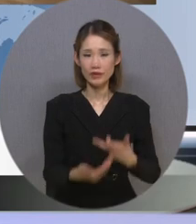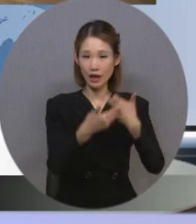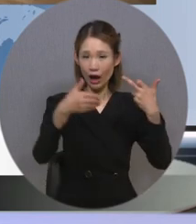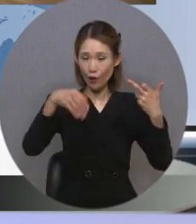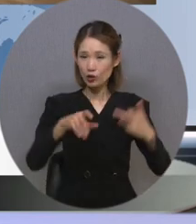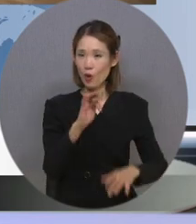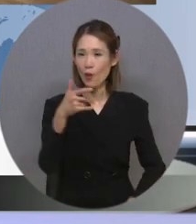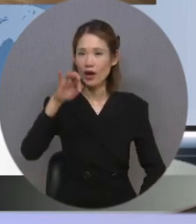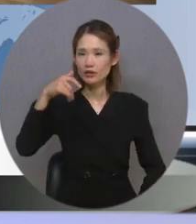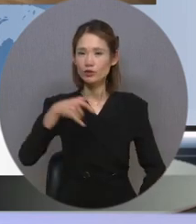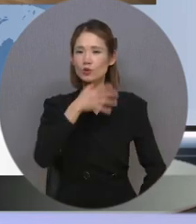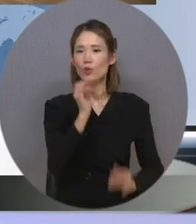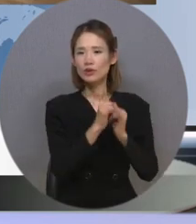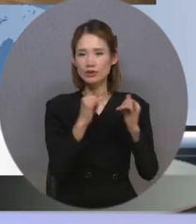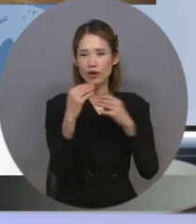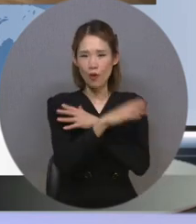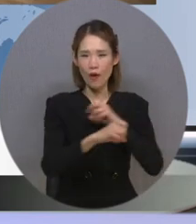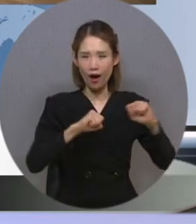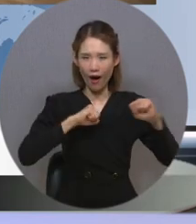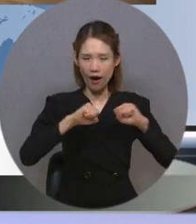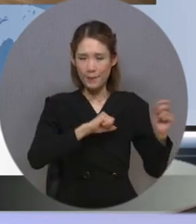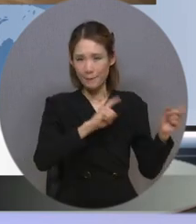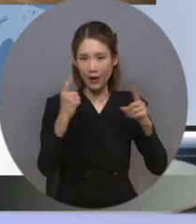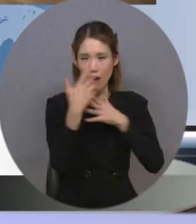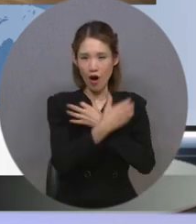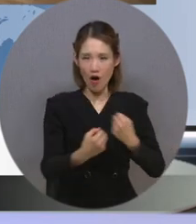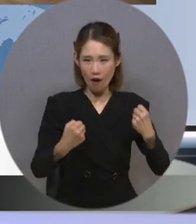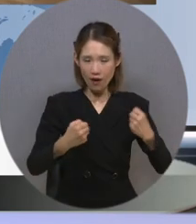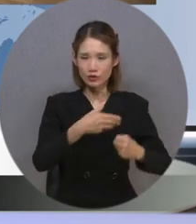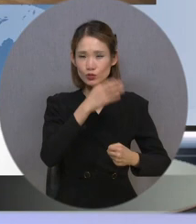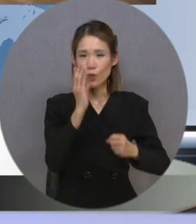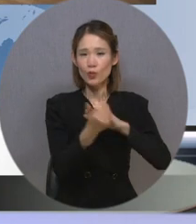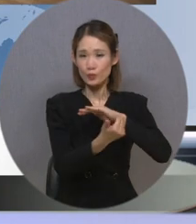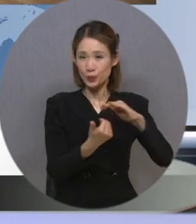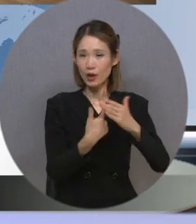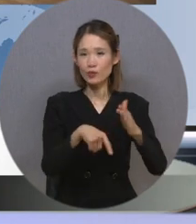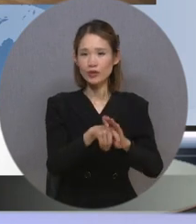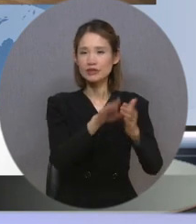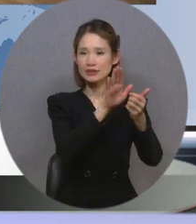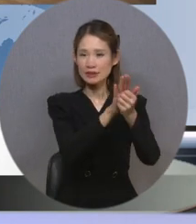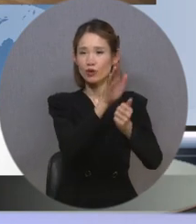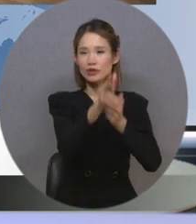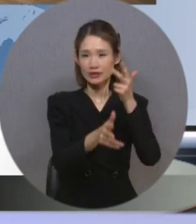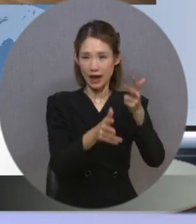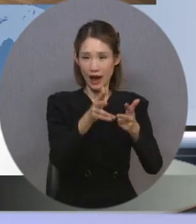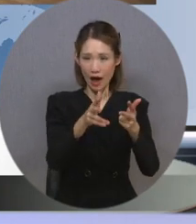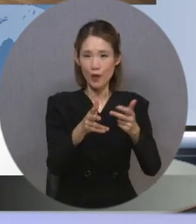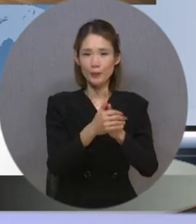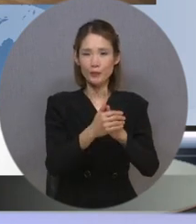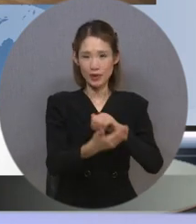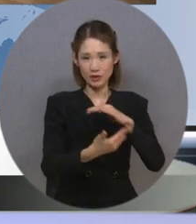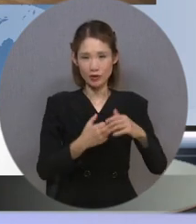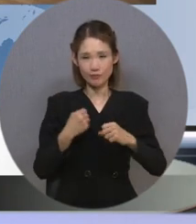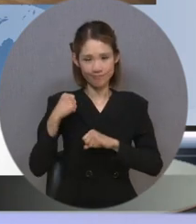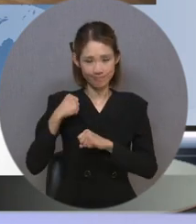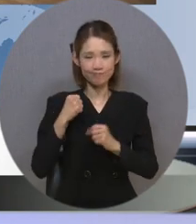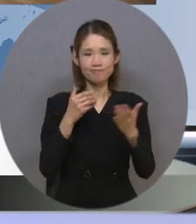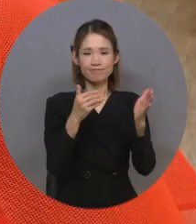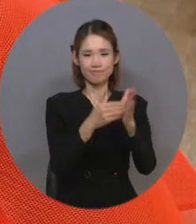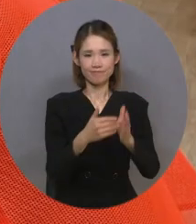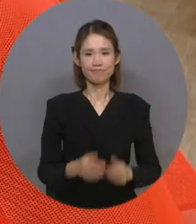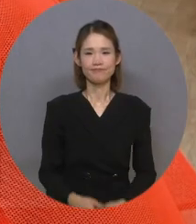강원도 횡성군이 노인들의 활기차고 건강한 노후를 위한 지원사업을 안내하며 지원 의지를 가졌습니다